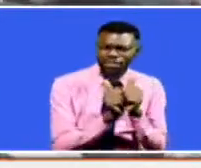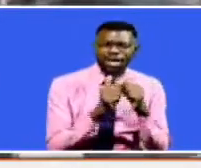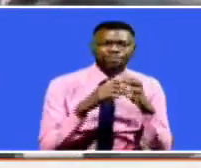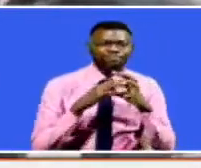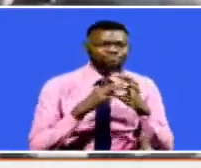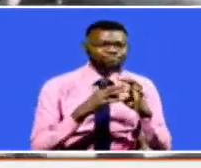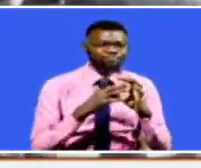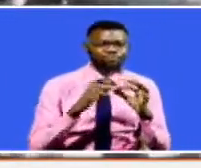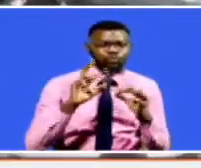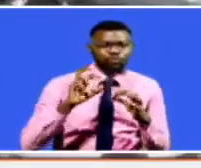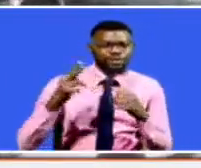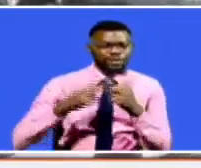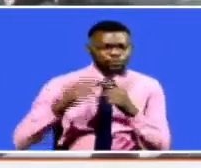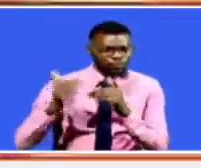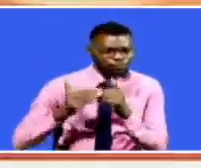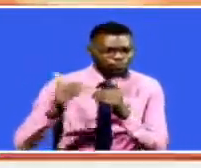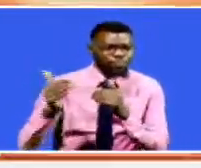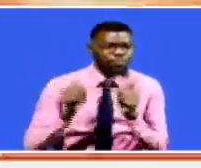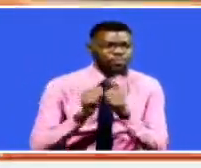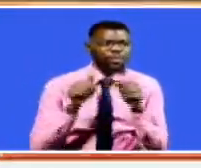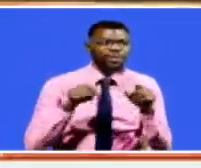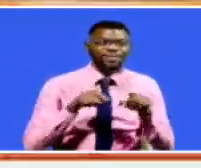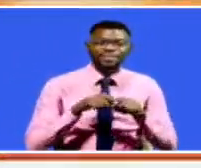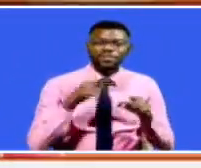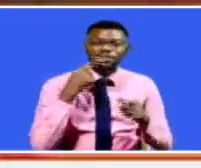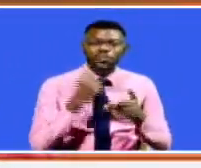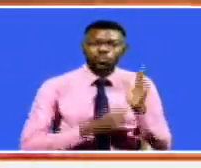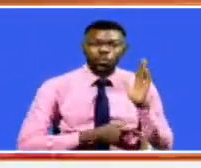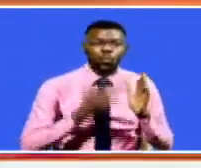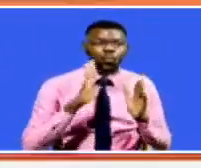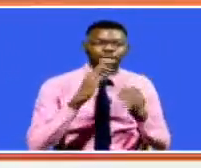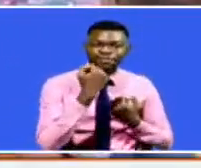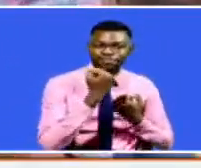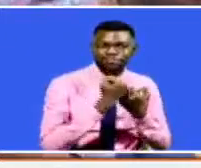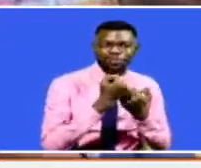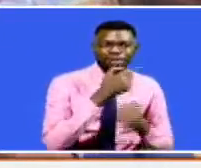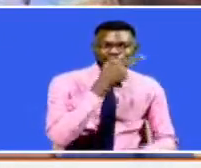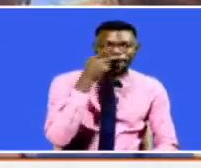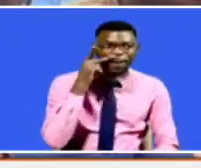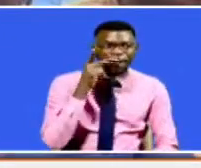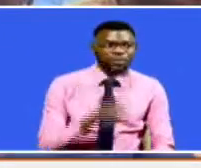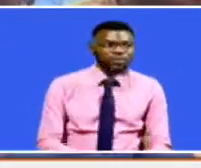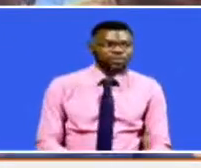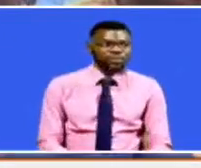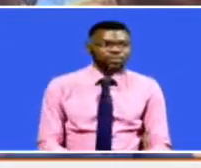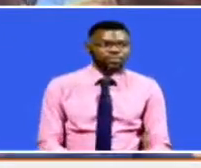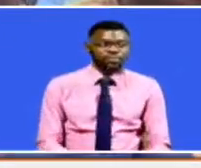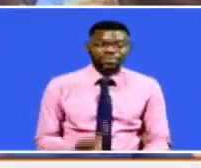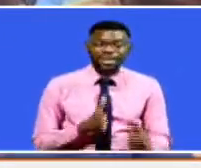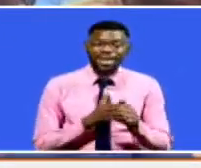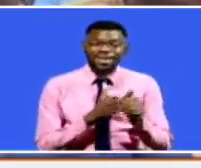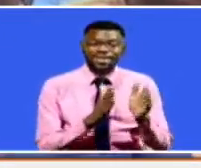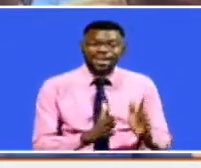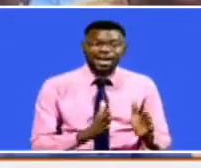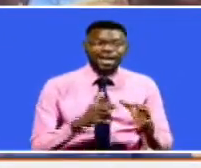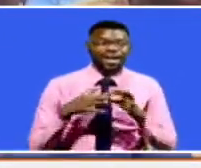huku wakimhakikishia kumrejeshea mkono Kalonzo iwapo atakuwa debeni. Sisi viongozi wa